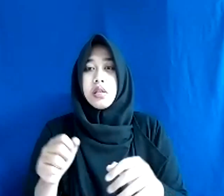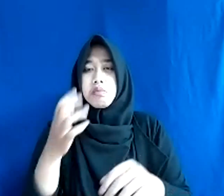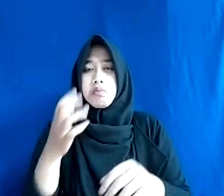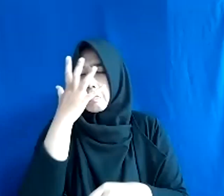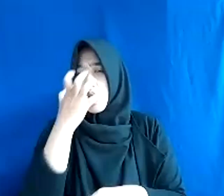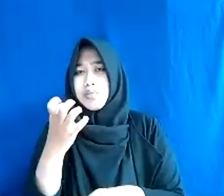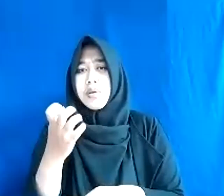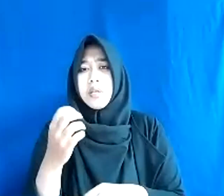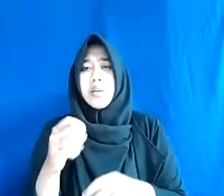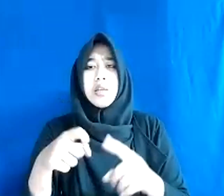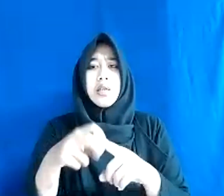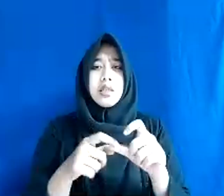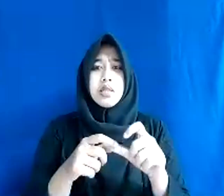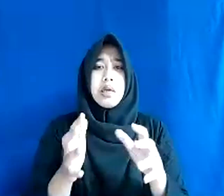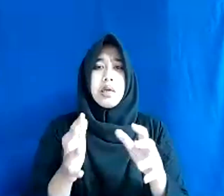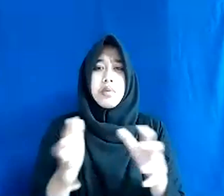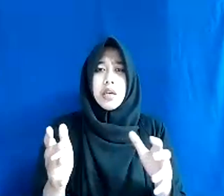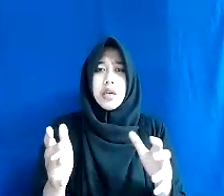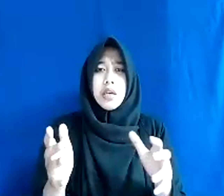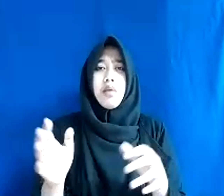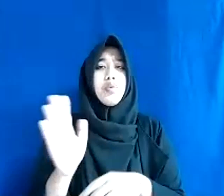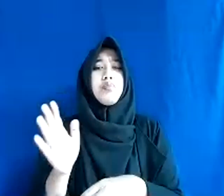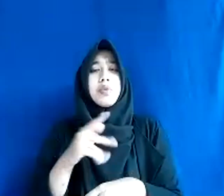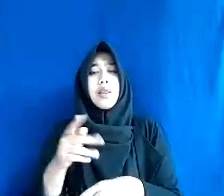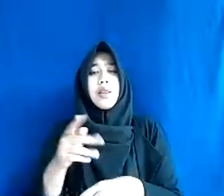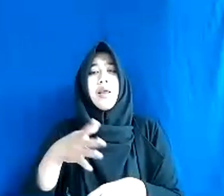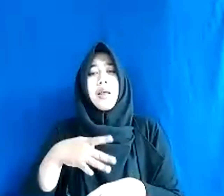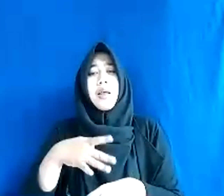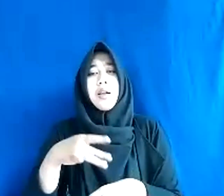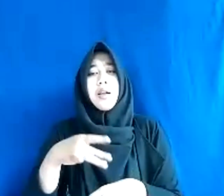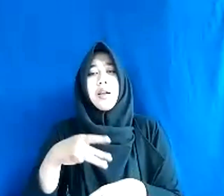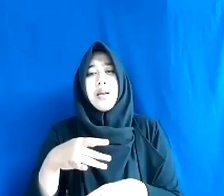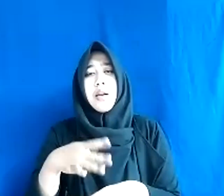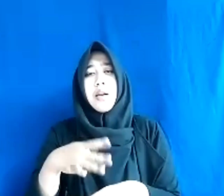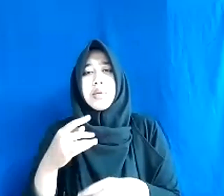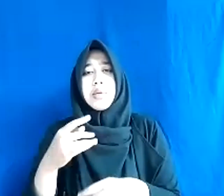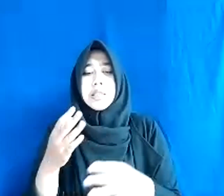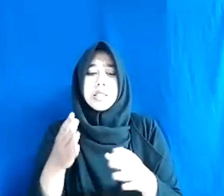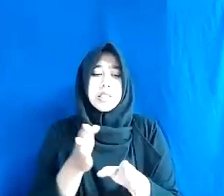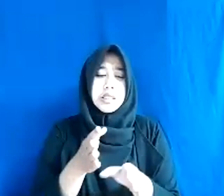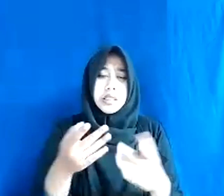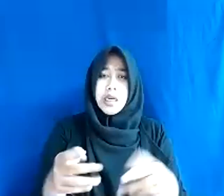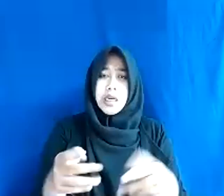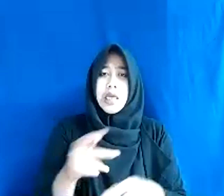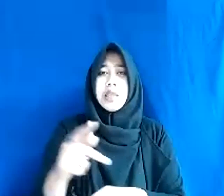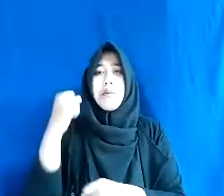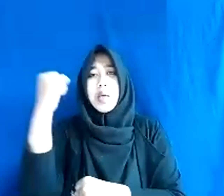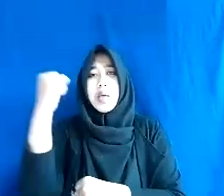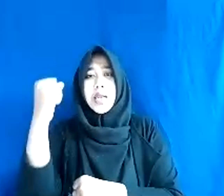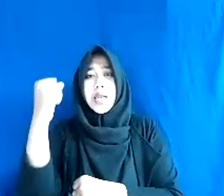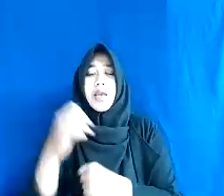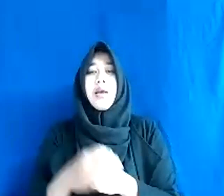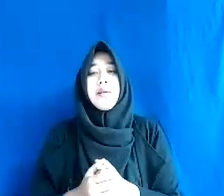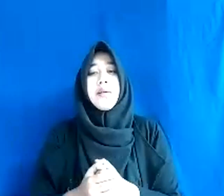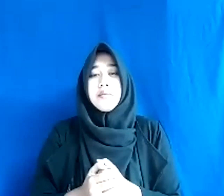alami setelah kita merdeka ya. Dan oleh karena itulah kan pernah mengalami krisis besar tersebut. Nah, sehingga